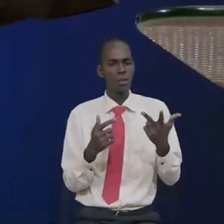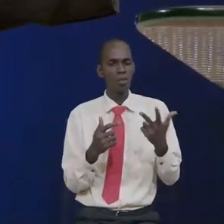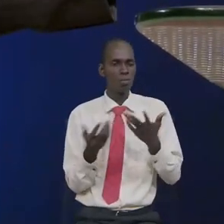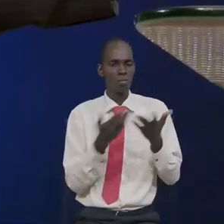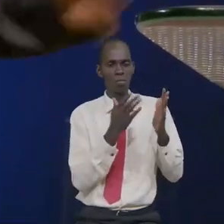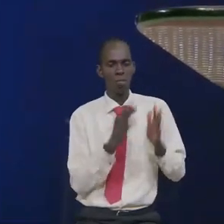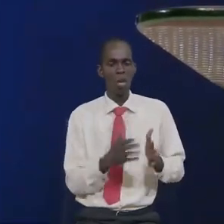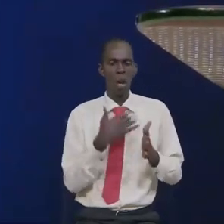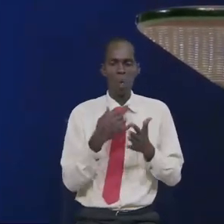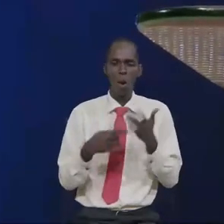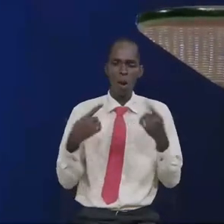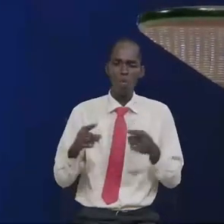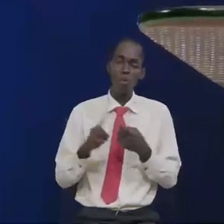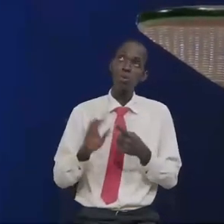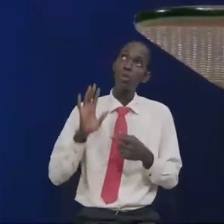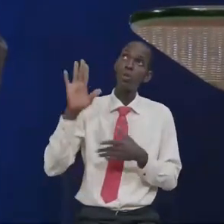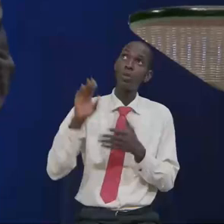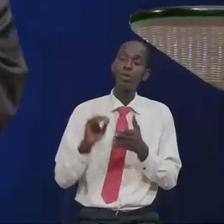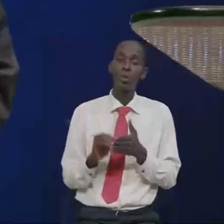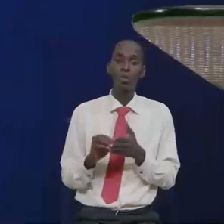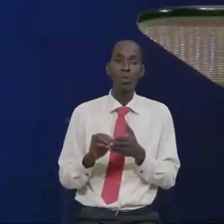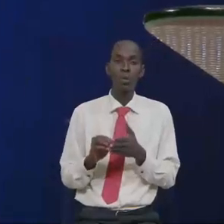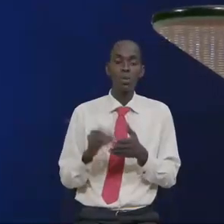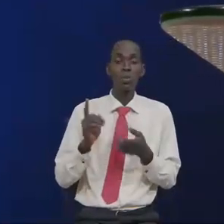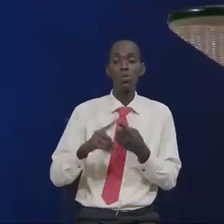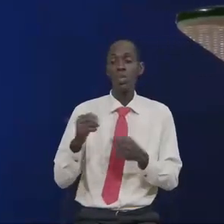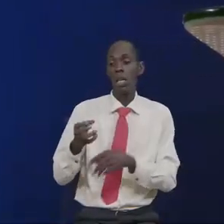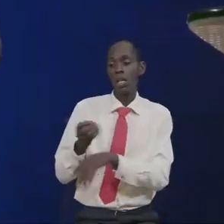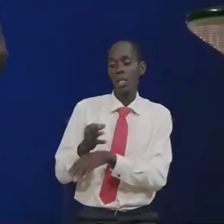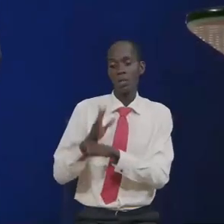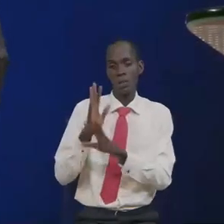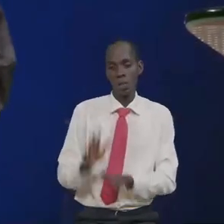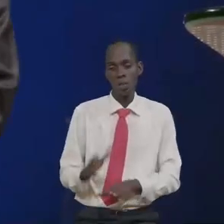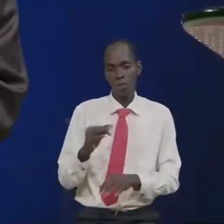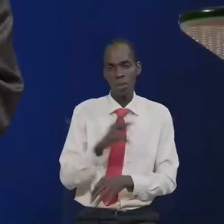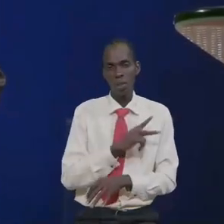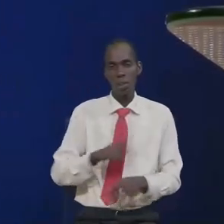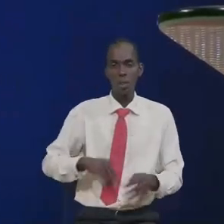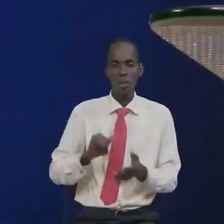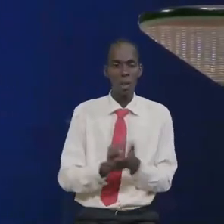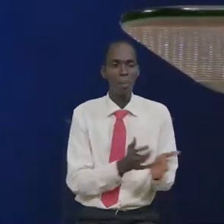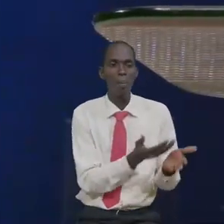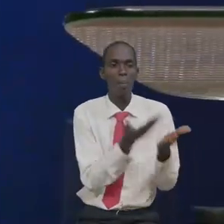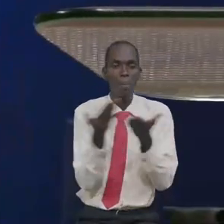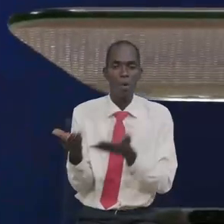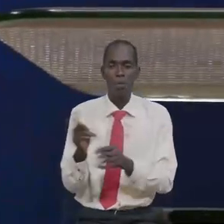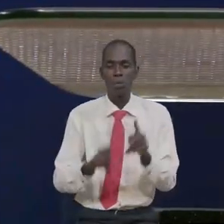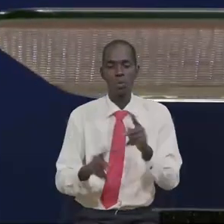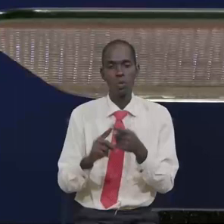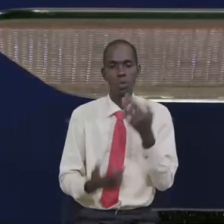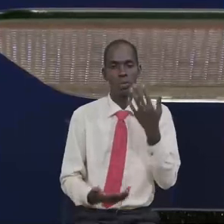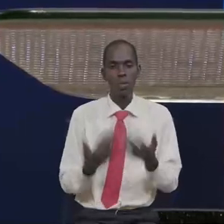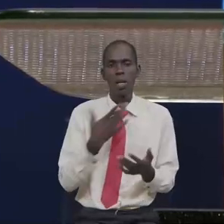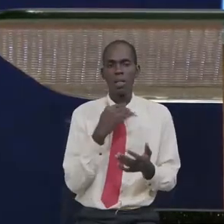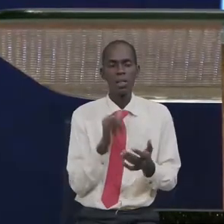ses conseillers qui les ont jetés là-bas, ils pouvaient dire qu'ils sont des serviteurs du Dieu vivant. Il a